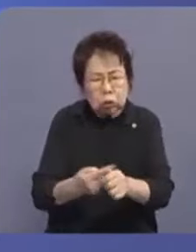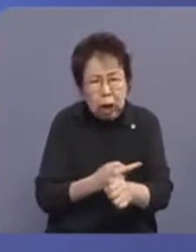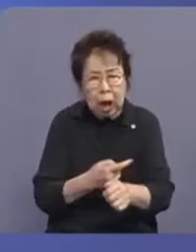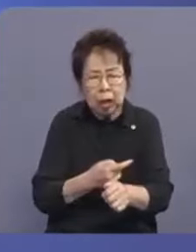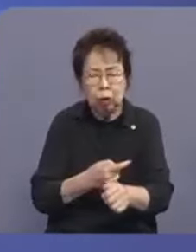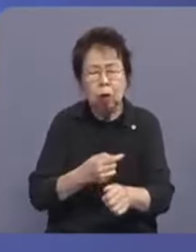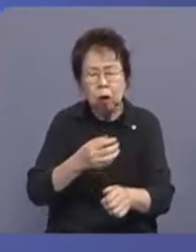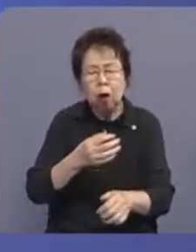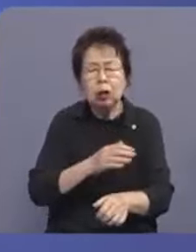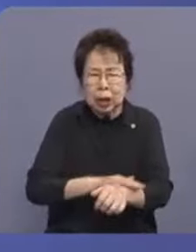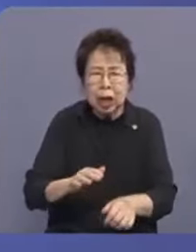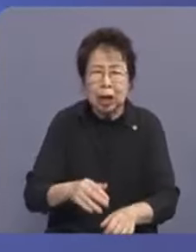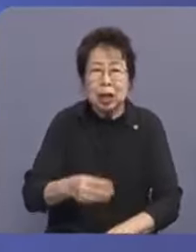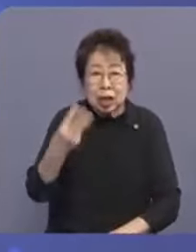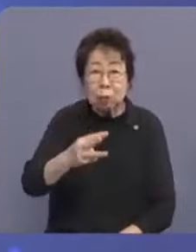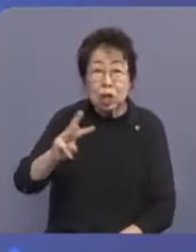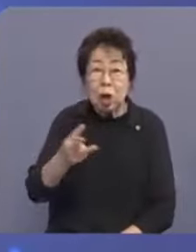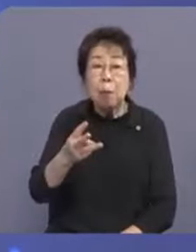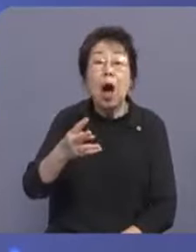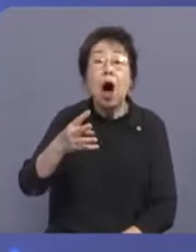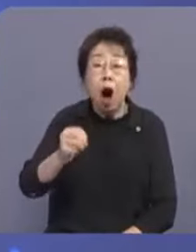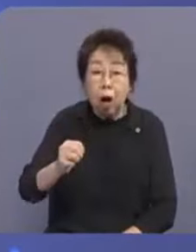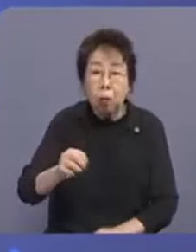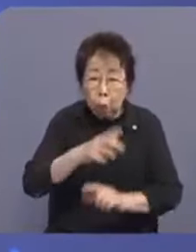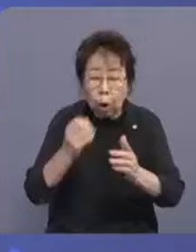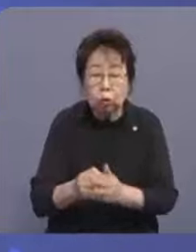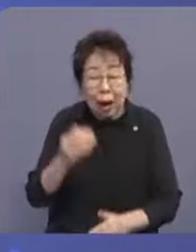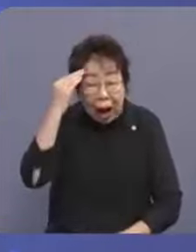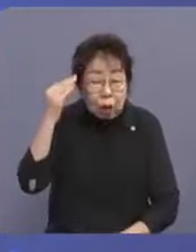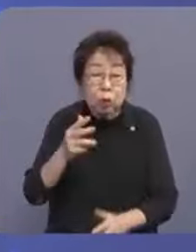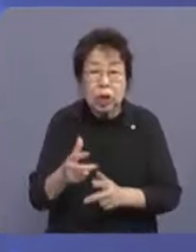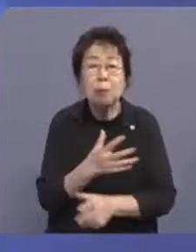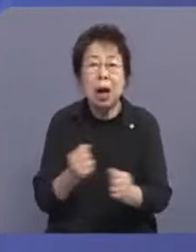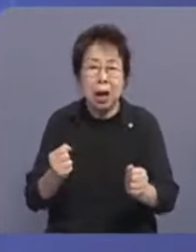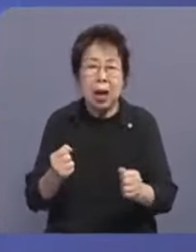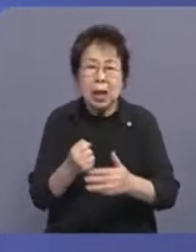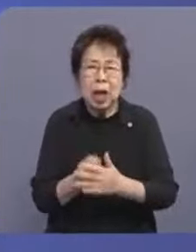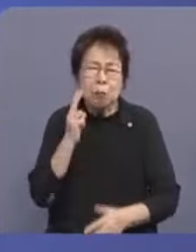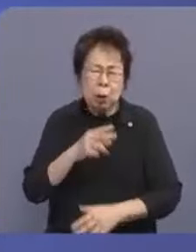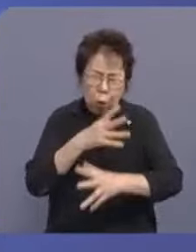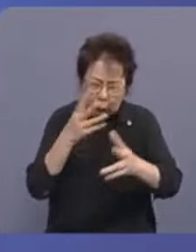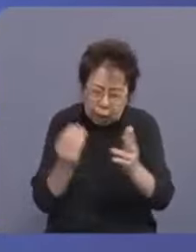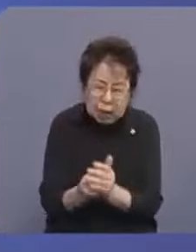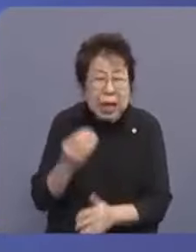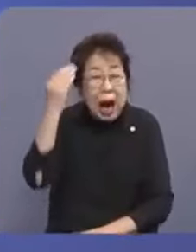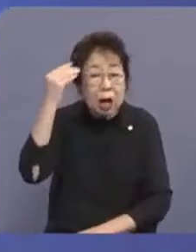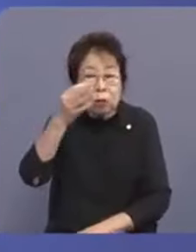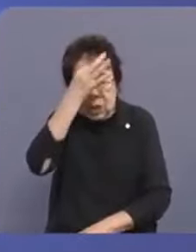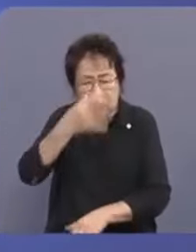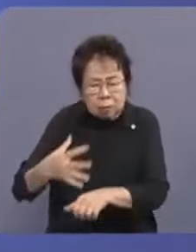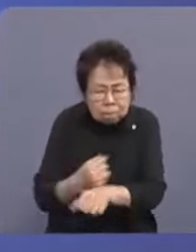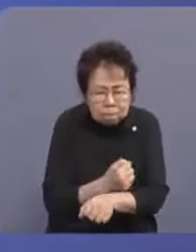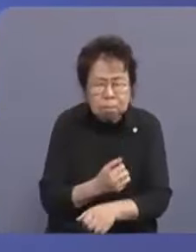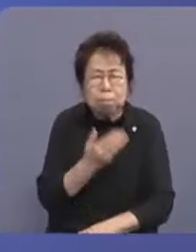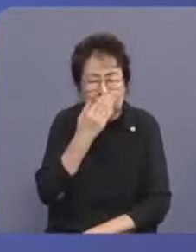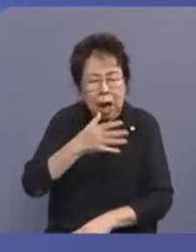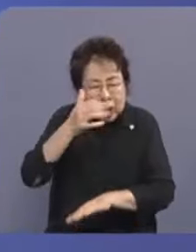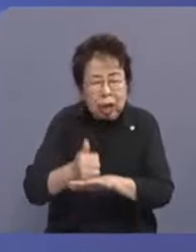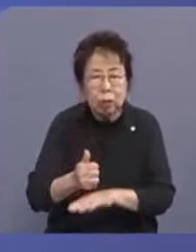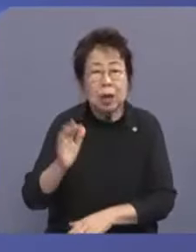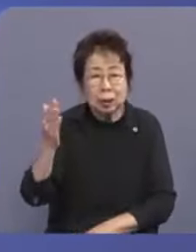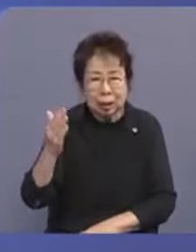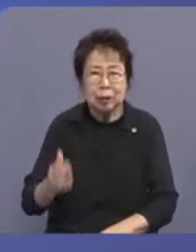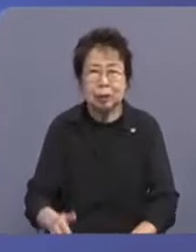발주한 3,300억 원 규모의 크레인도 국내 기업이 수주하면서 항만 장비 국산화 사업이 성과를 내고 있습니다. 보도에 최재훈